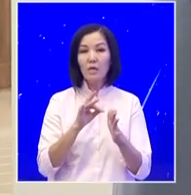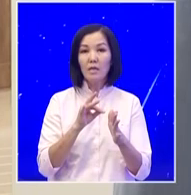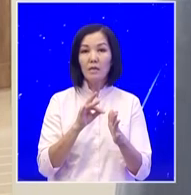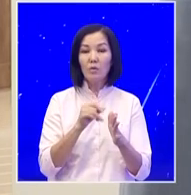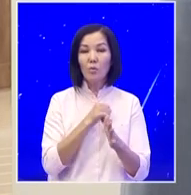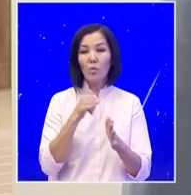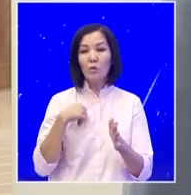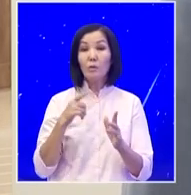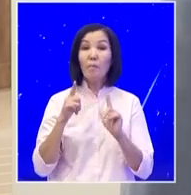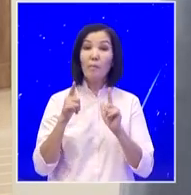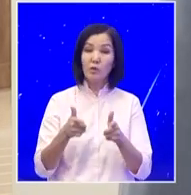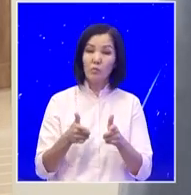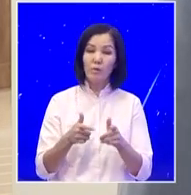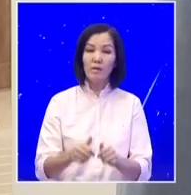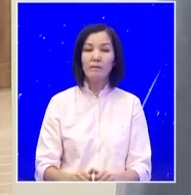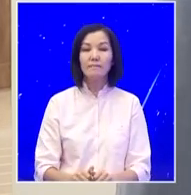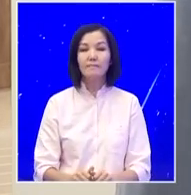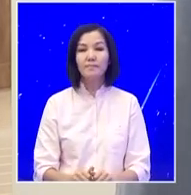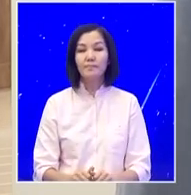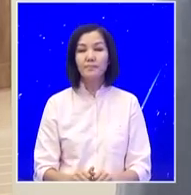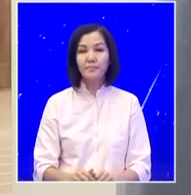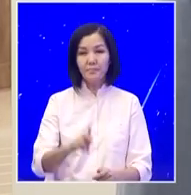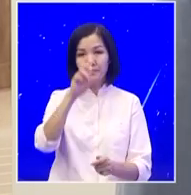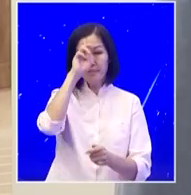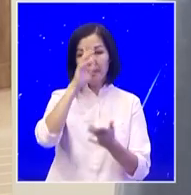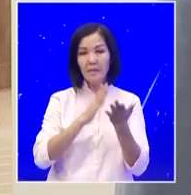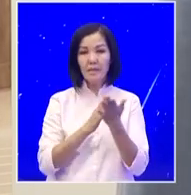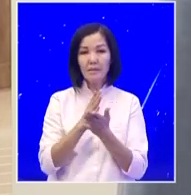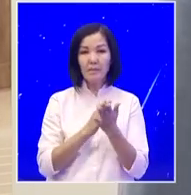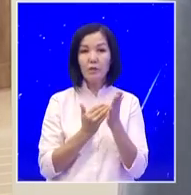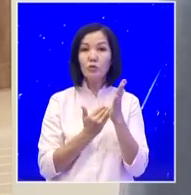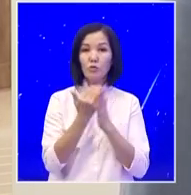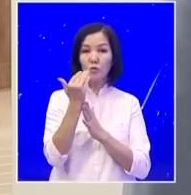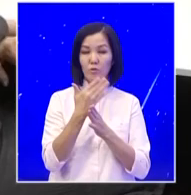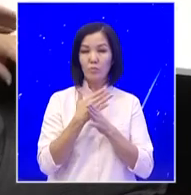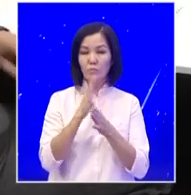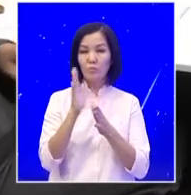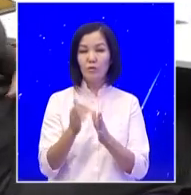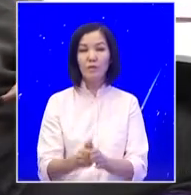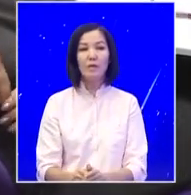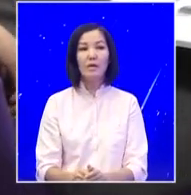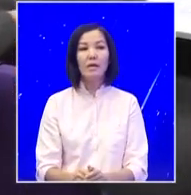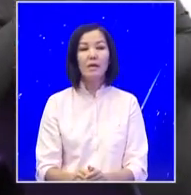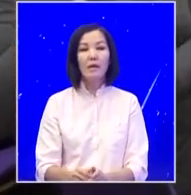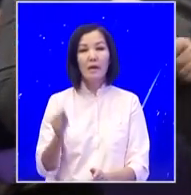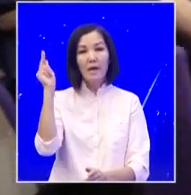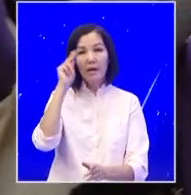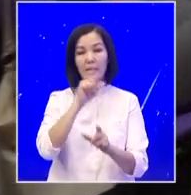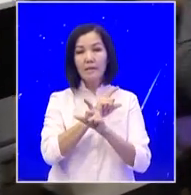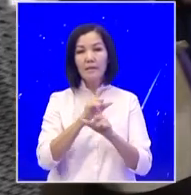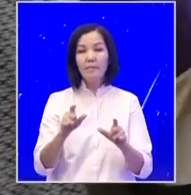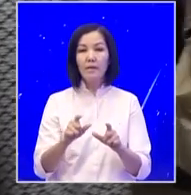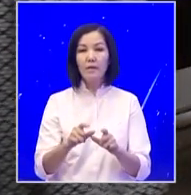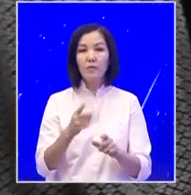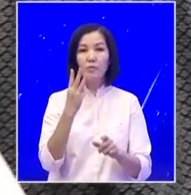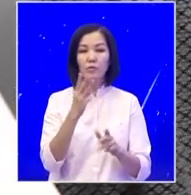түсіп отырмын. Қызметімден жоғарылауға көмектеседі деген сенімдемін. Бұл академияның магистратурасына түсу